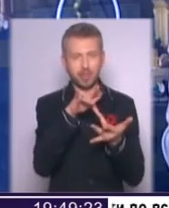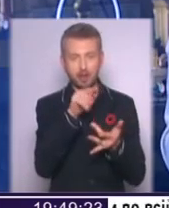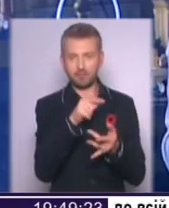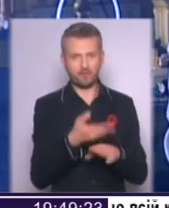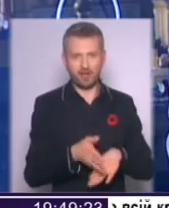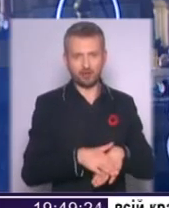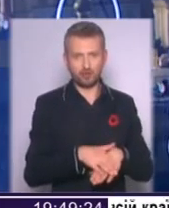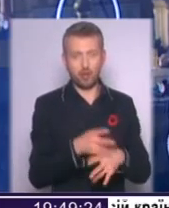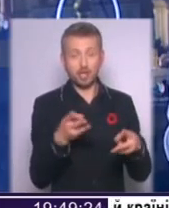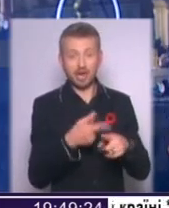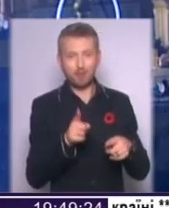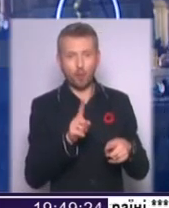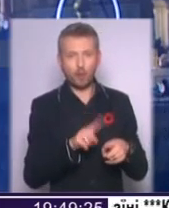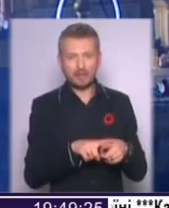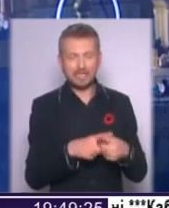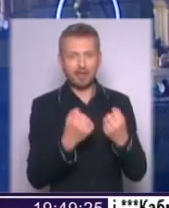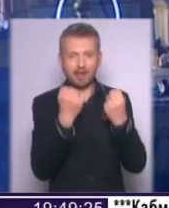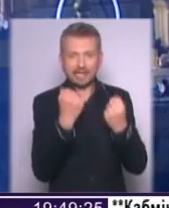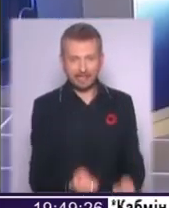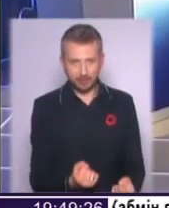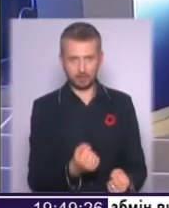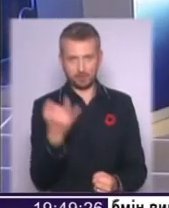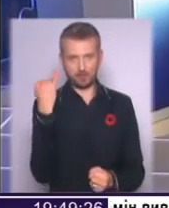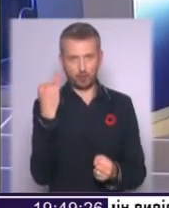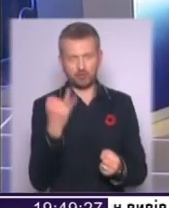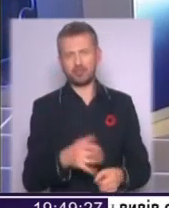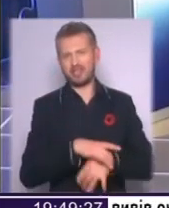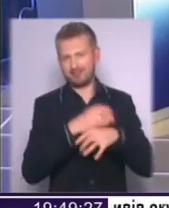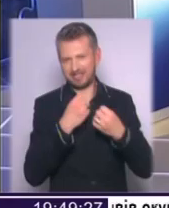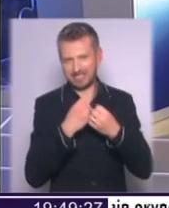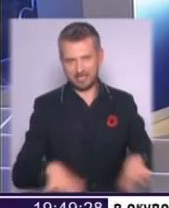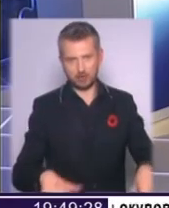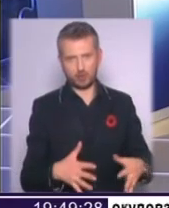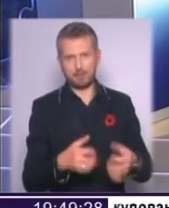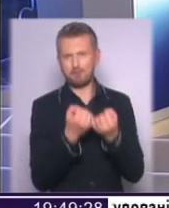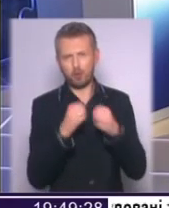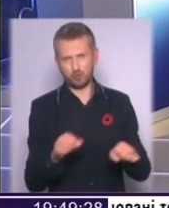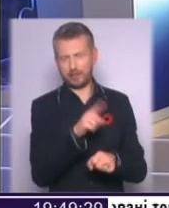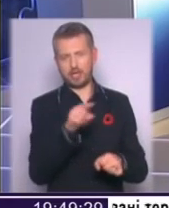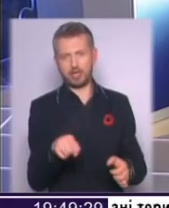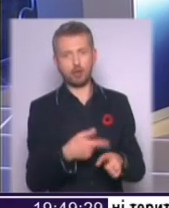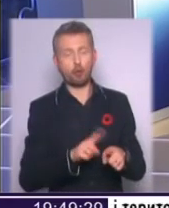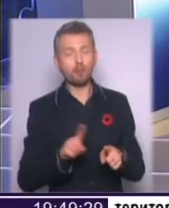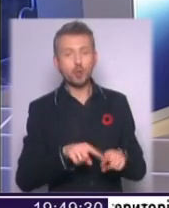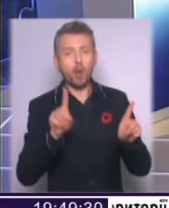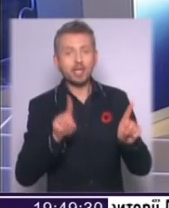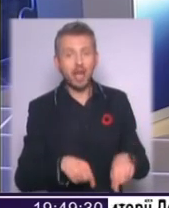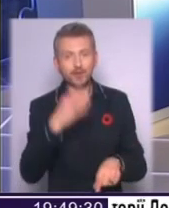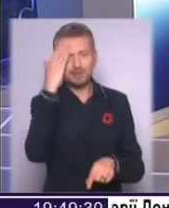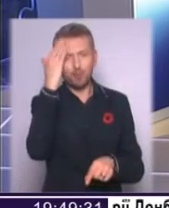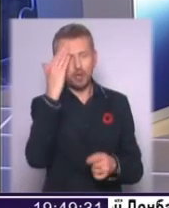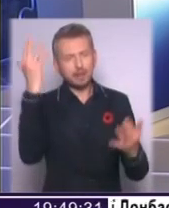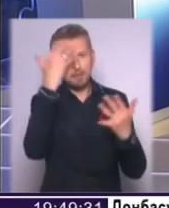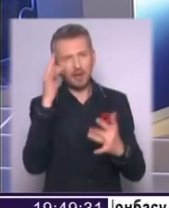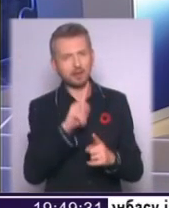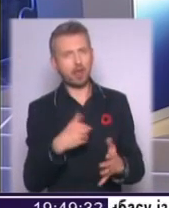гірі історичні скинути з себе. І дивитися в майбутнє, позбутися них. Тому що навіть спосіб мислення, що